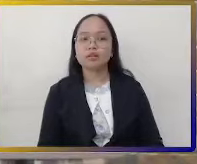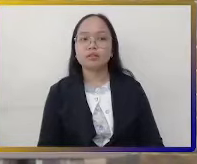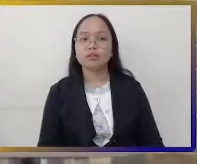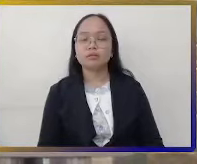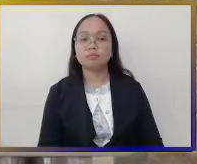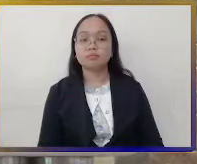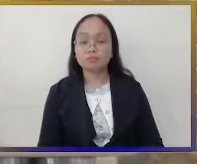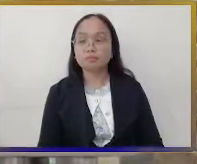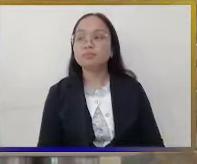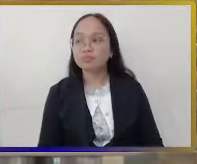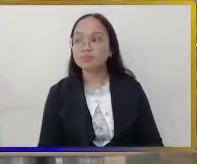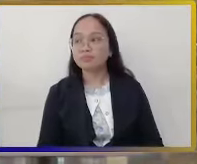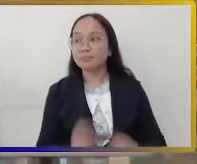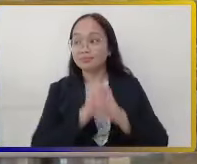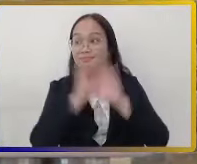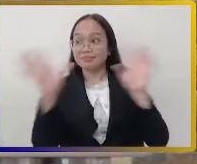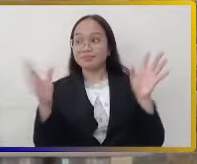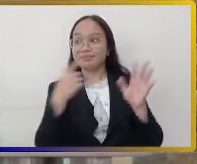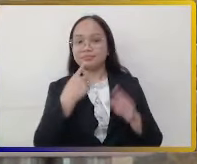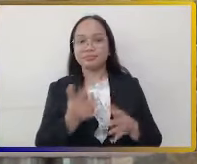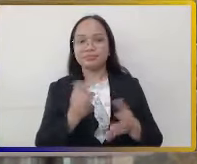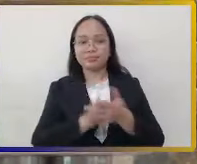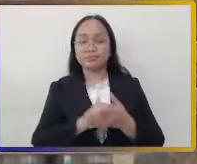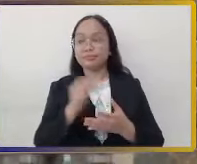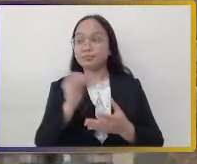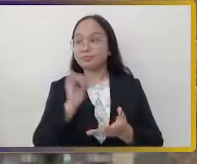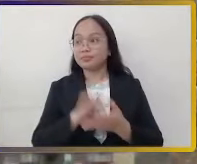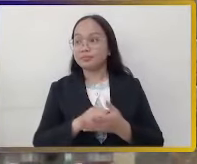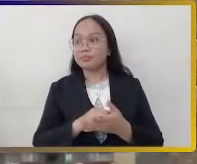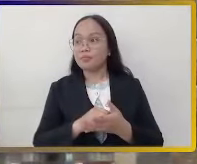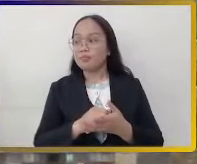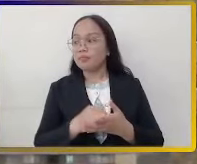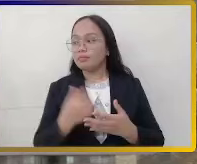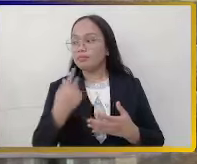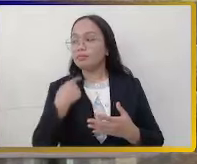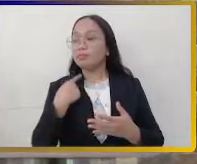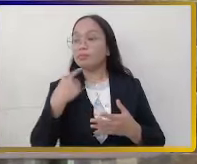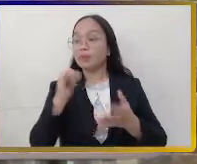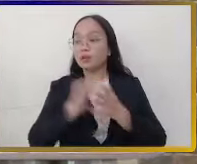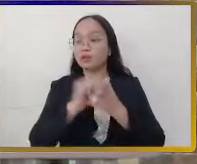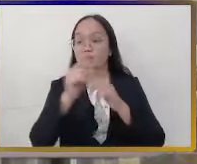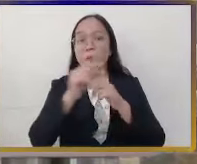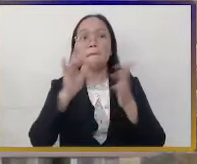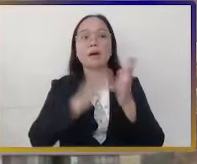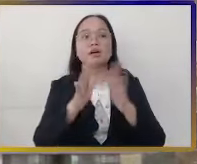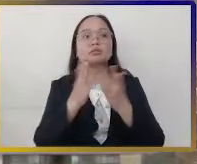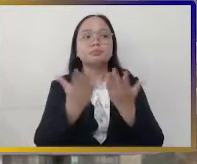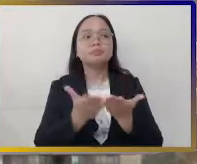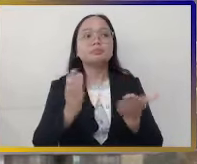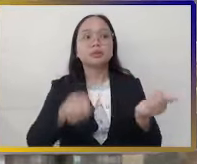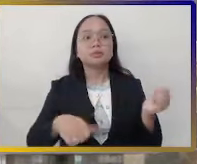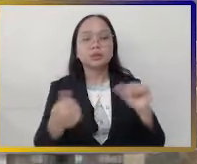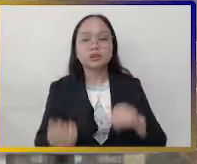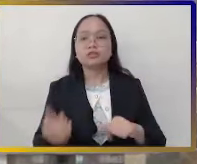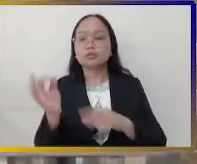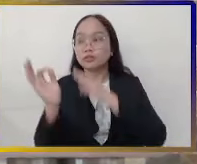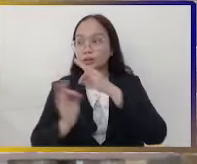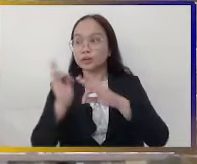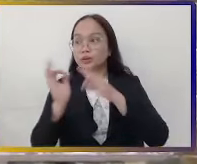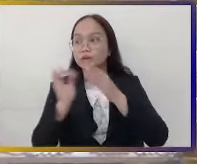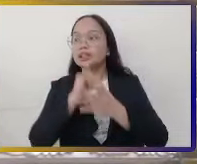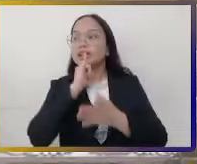Maniwala kayo sa akin kasi yung mga pastors, meron ganyan. Diyan ho nagsimula yung tinatawag na Bible Baptist Fellowship na nanggaling